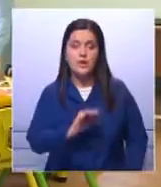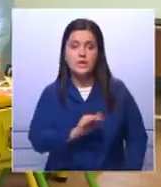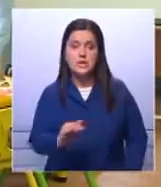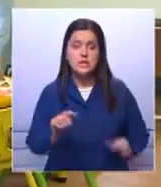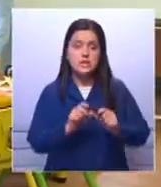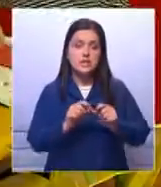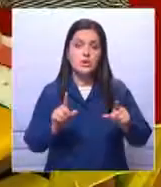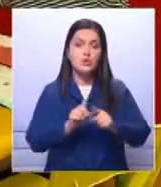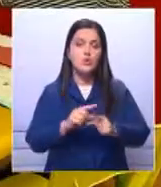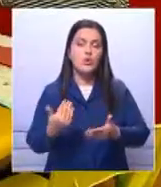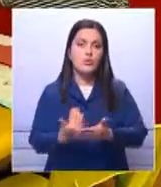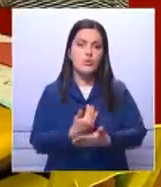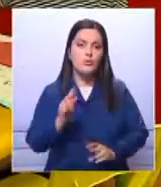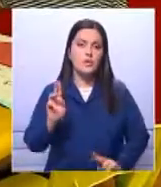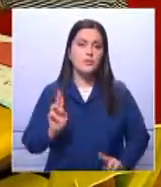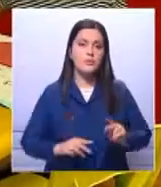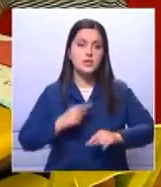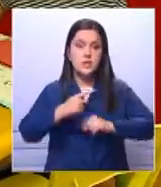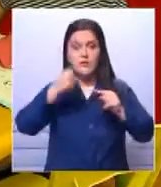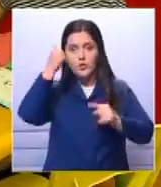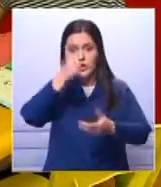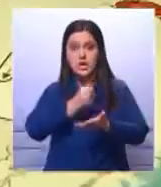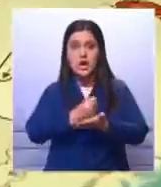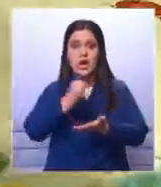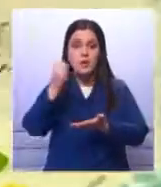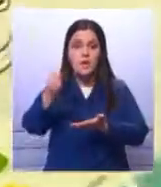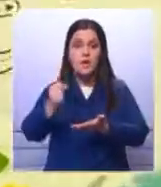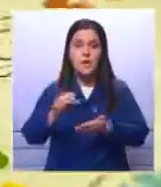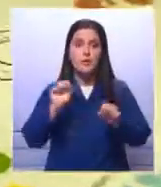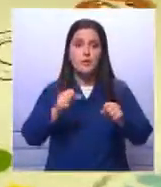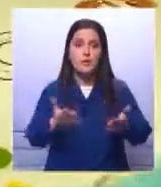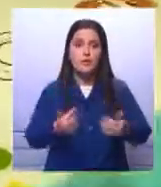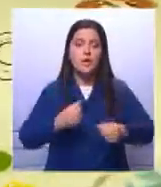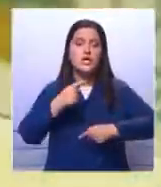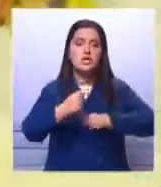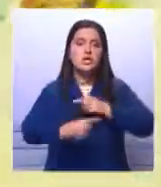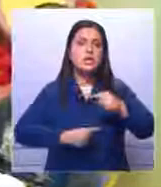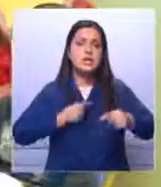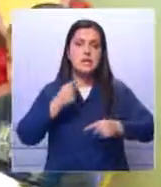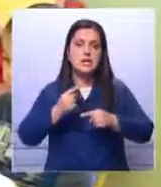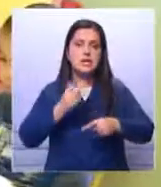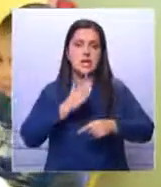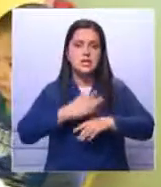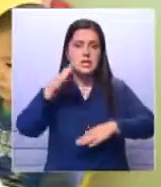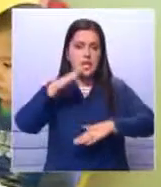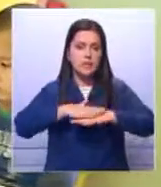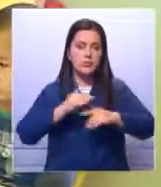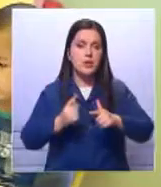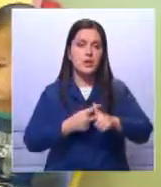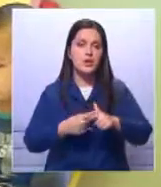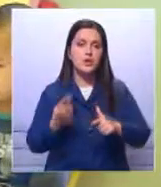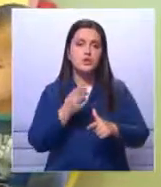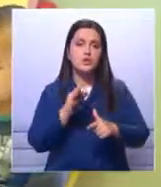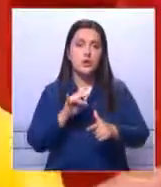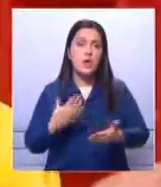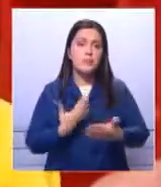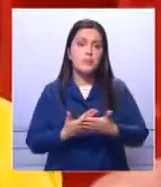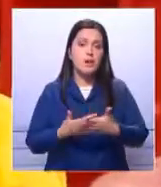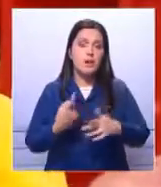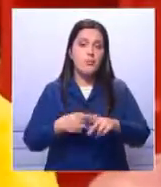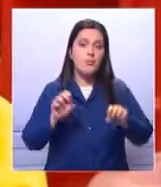Ожидают нововведения детские сады. Со следующего года направление дошкольного учреждения можно будет получить через портал электронного акимата или